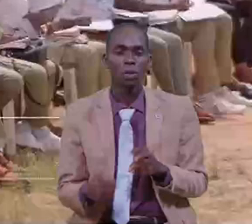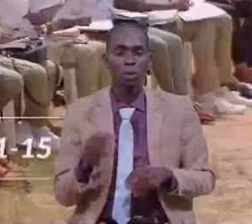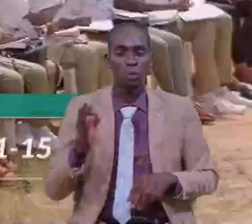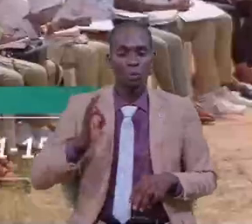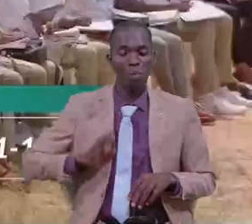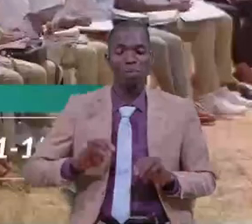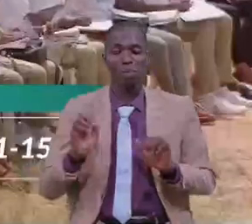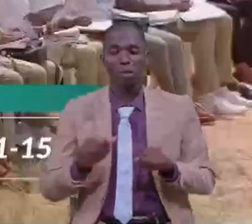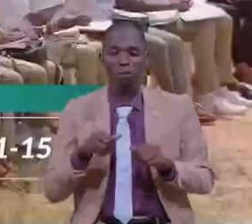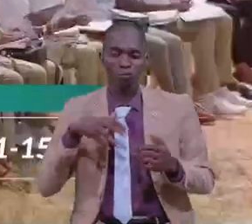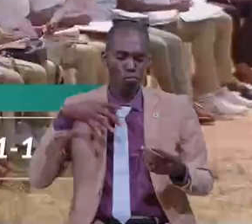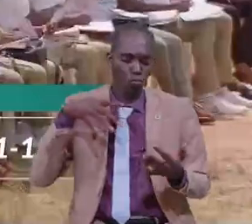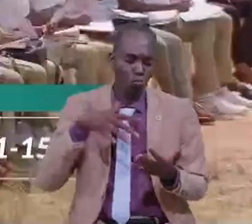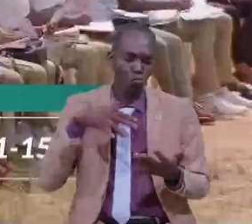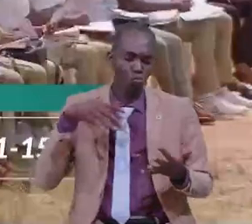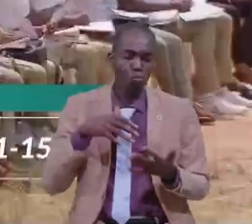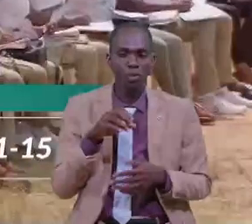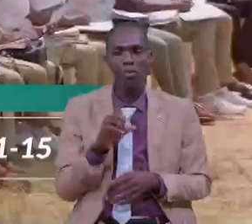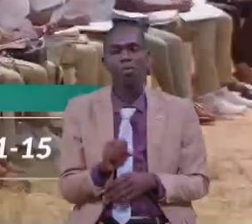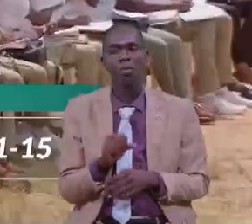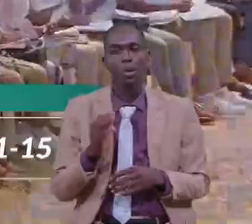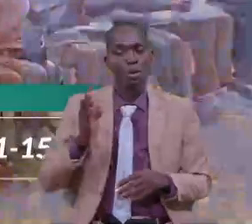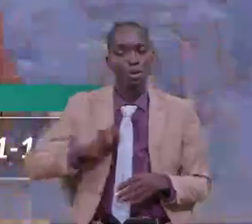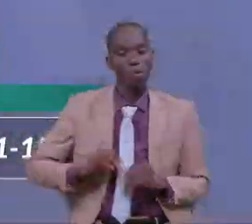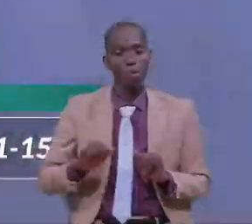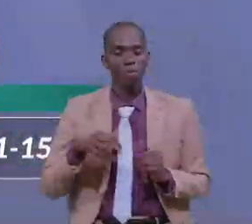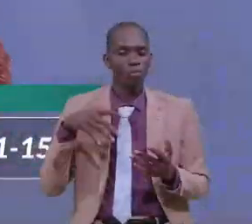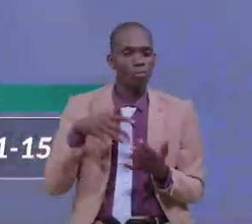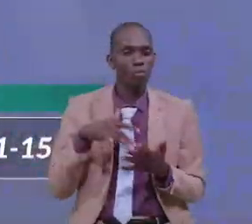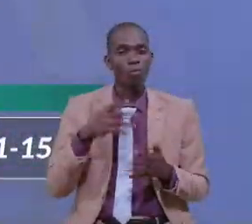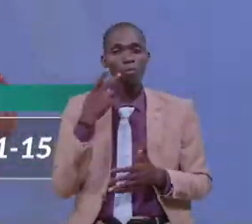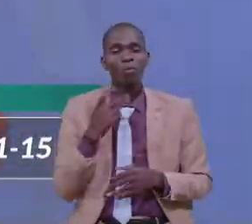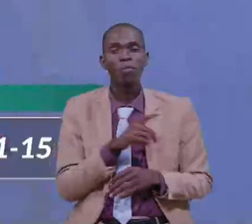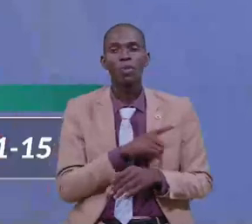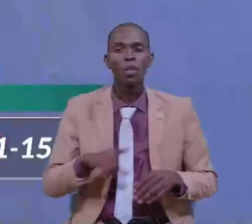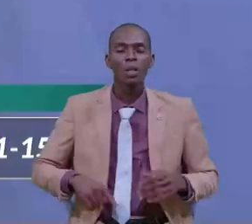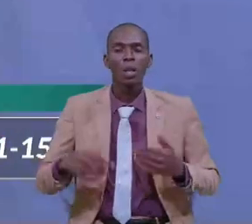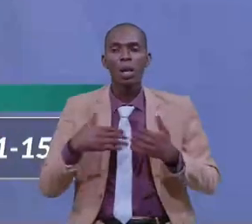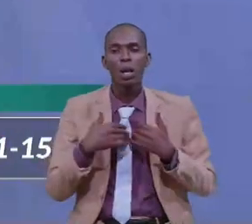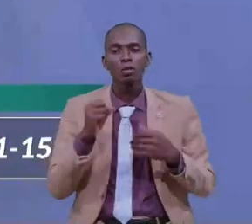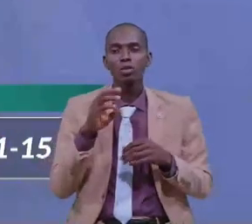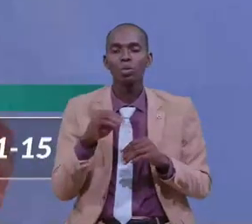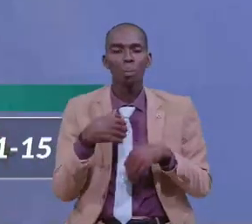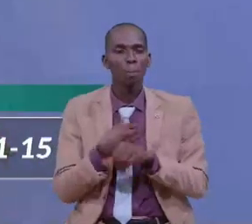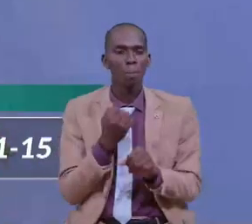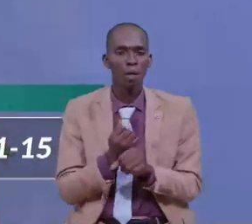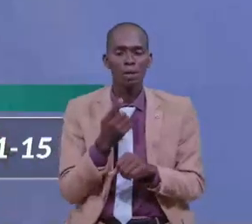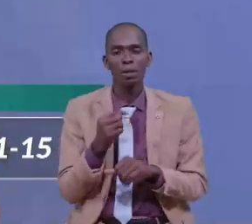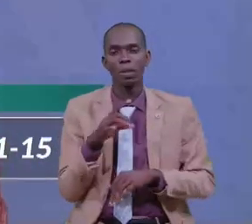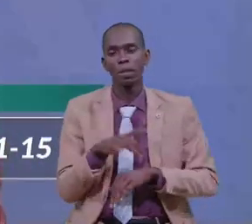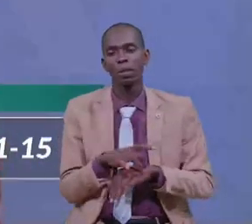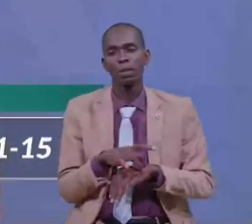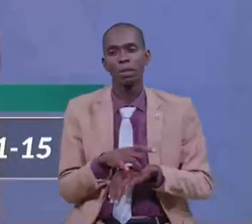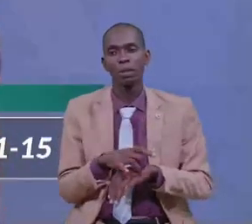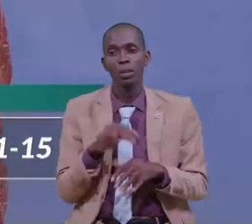les études profitables. Les études profitables. Vous voyez, le Seigneur a tellement fait la